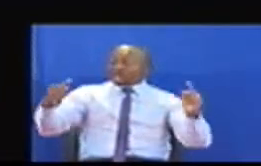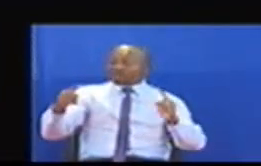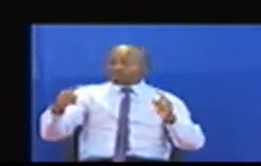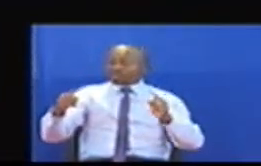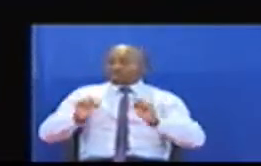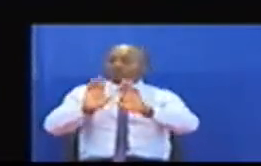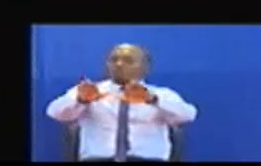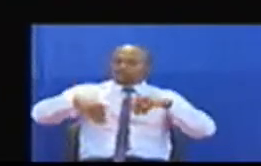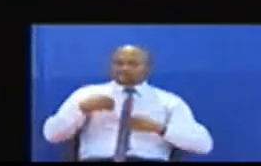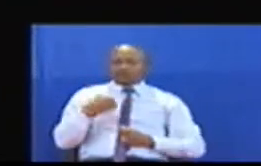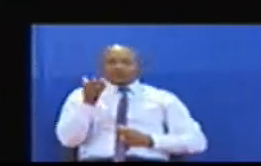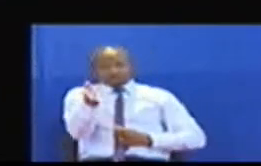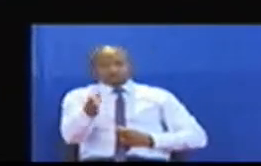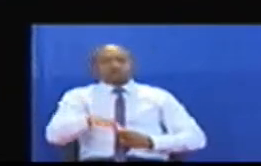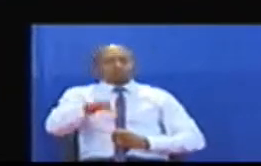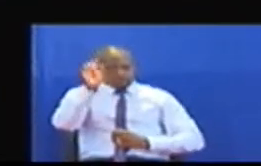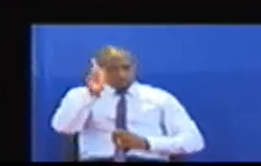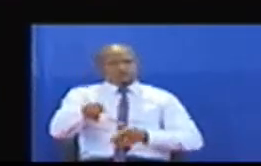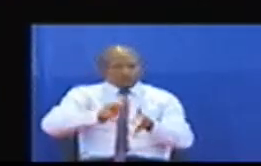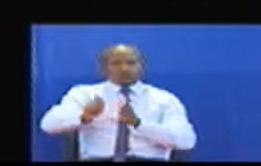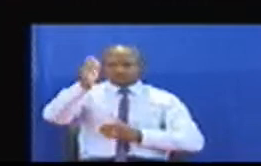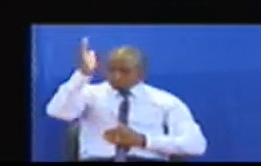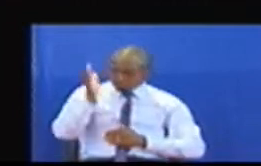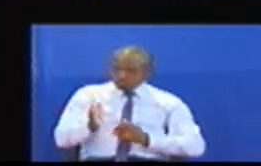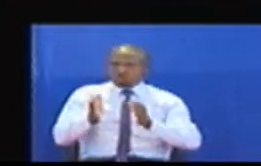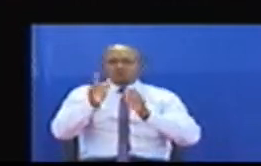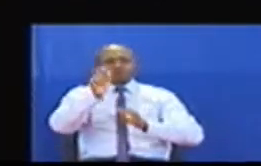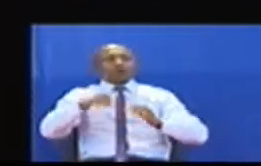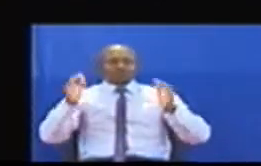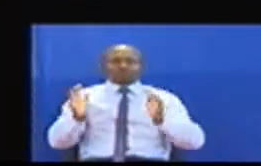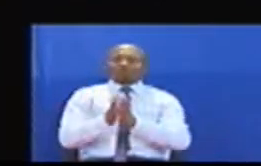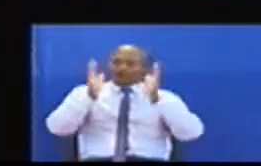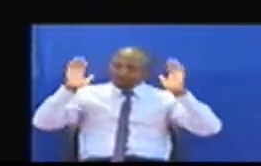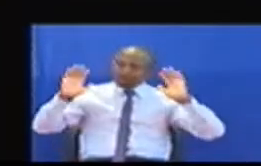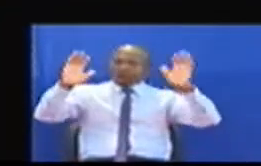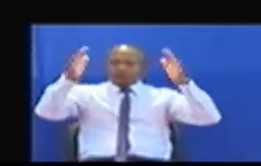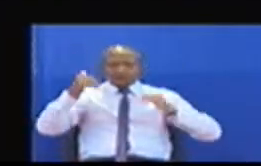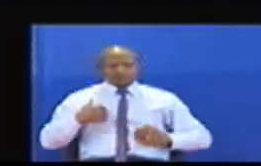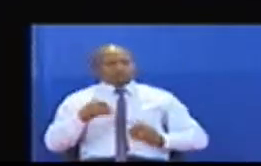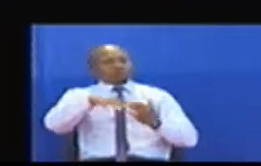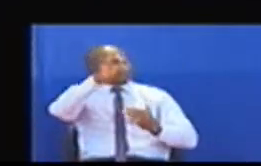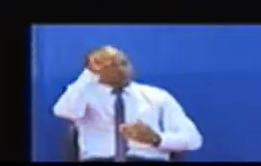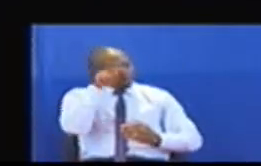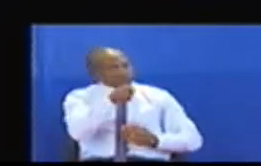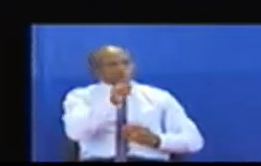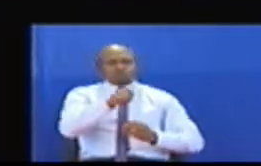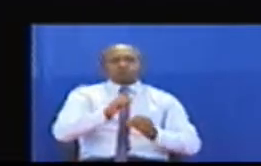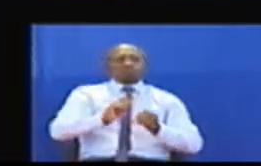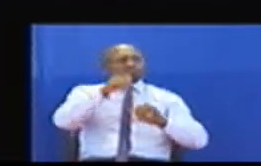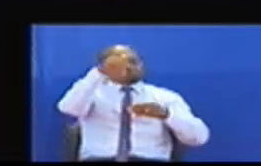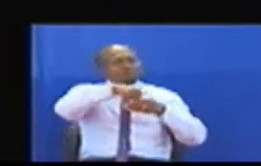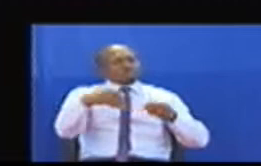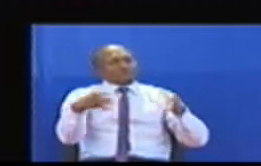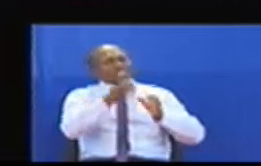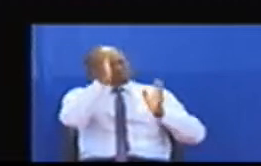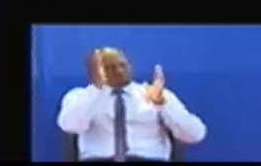anasema nimekuteua kuwa katibu mkuu na watu wanapiga makofi, anasema nimekuteua Heche kuwa mjumbe wa kamati kuu na mziki unafuata mboe tu